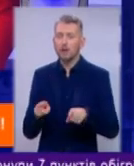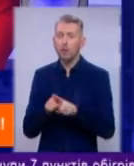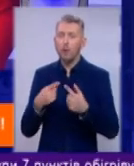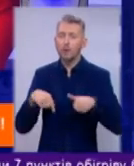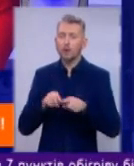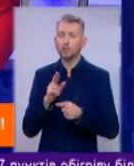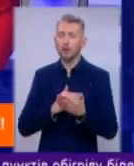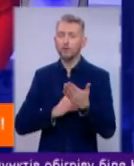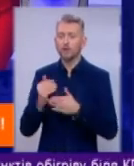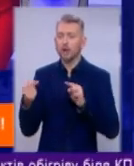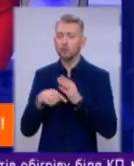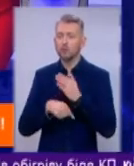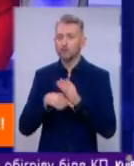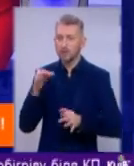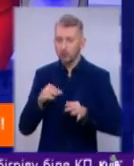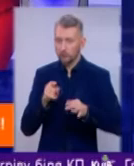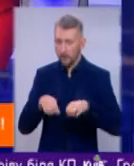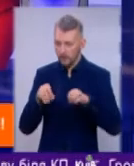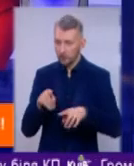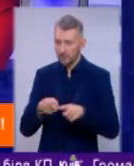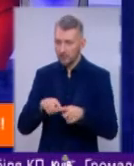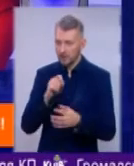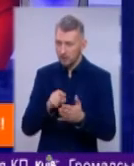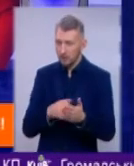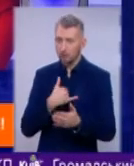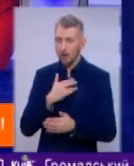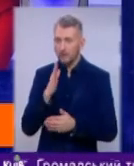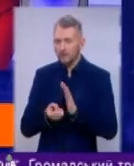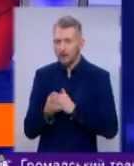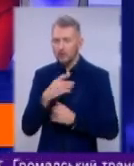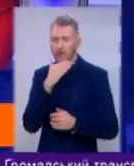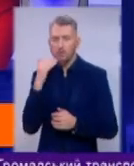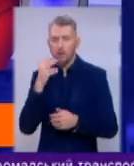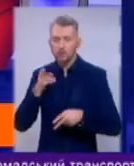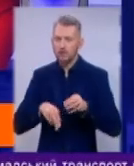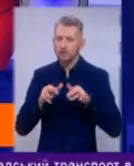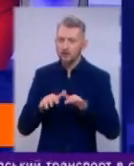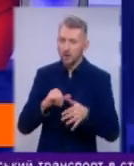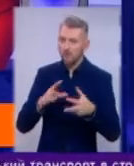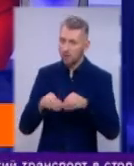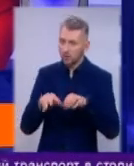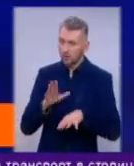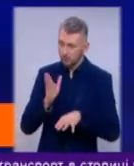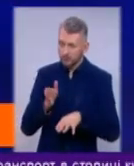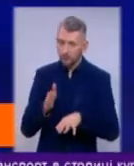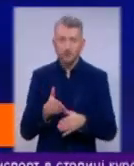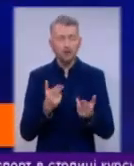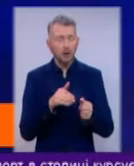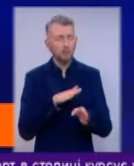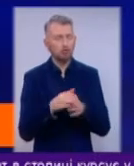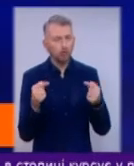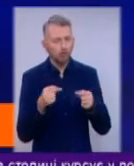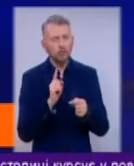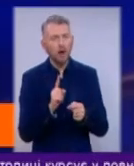як Вищий антикорупційний суд, вона вирішить це питання, і в нас з'явиться багато завершених справ і вироків? Абсолютно точно, але за